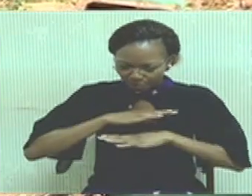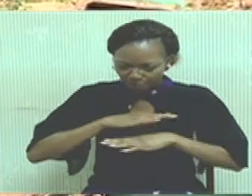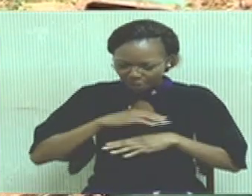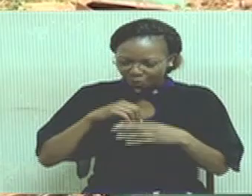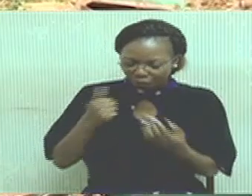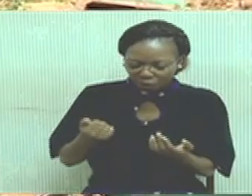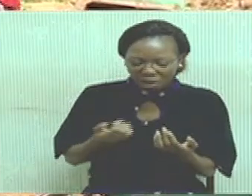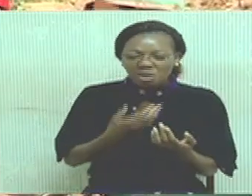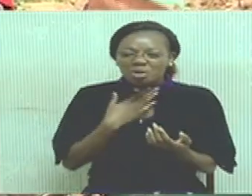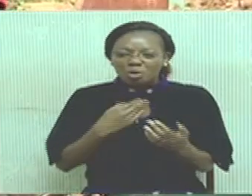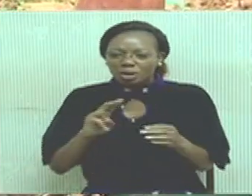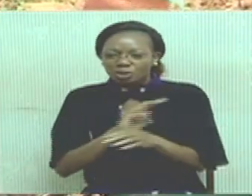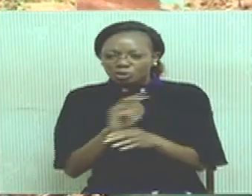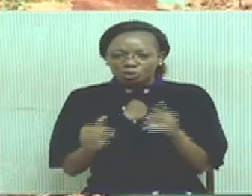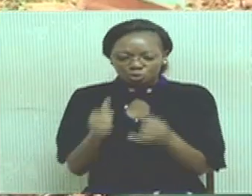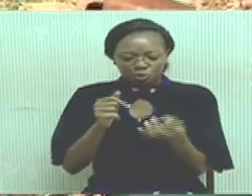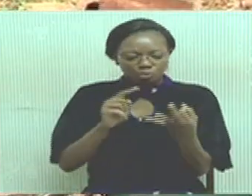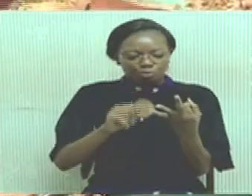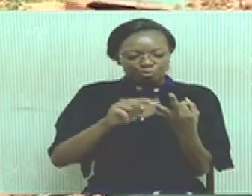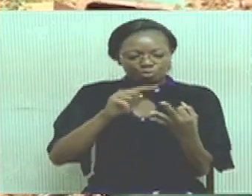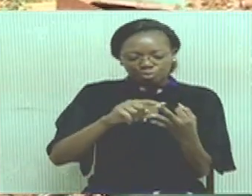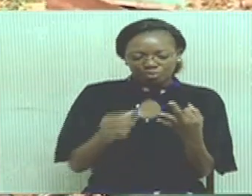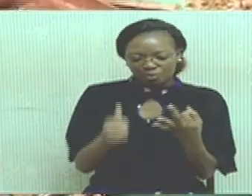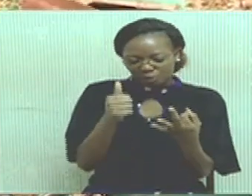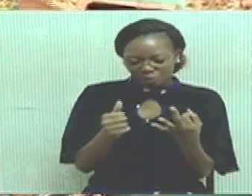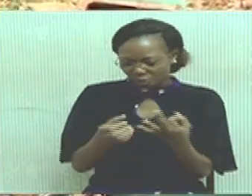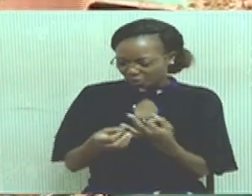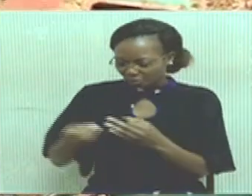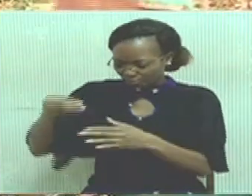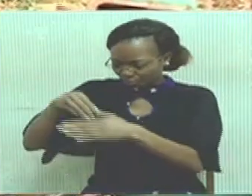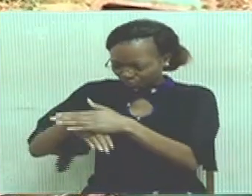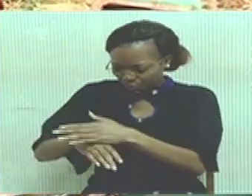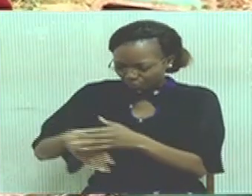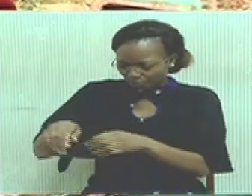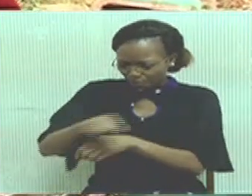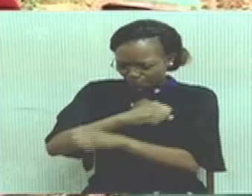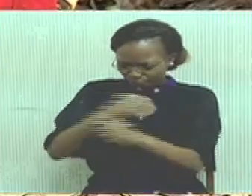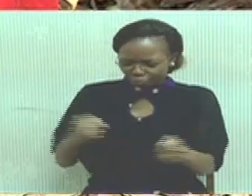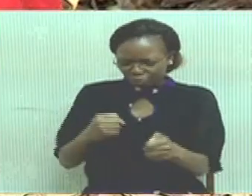kwenye ile mashimo. Lakini hii hakuna kupita chini, inatokea juu. Manake iko na maji.